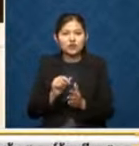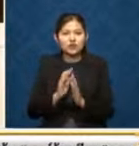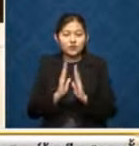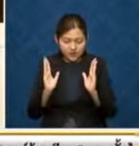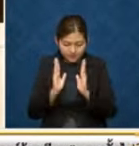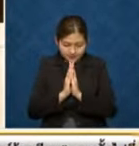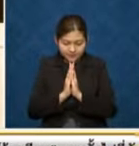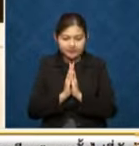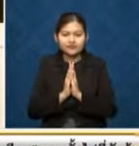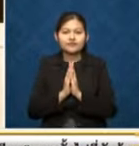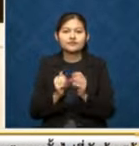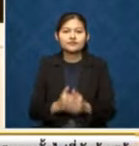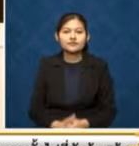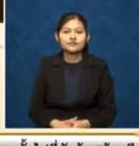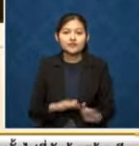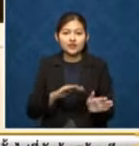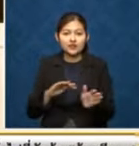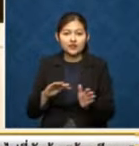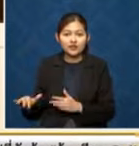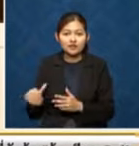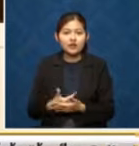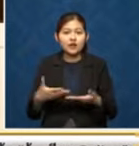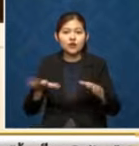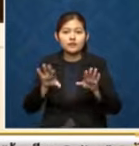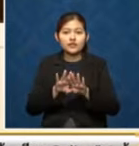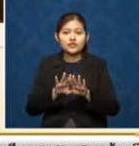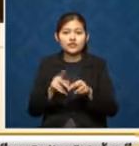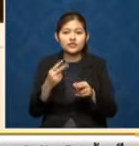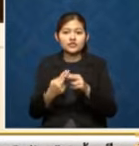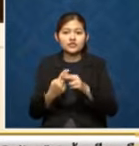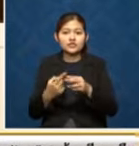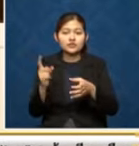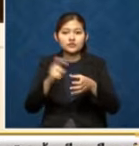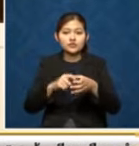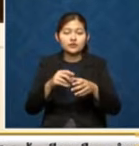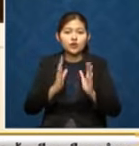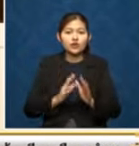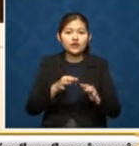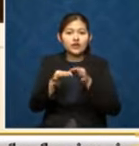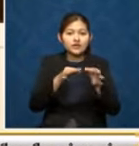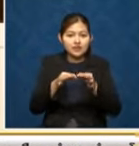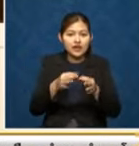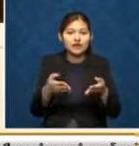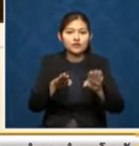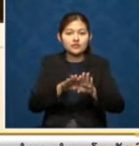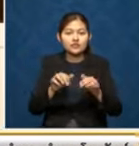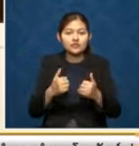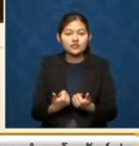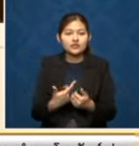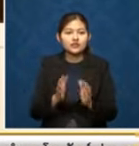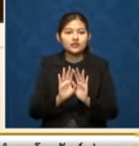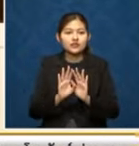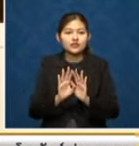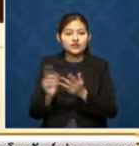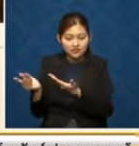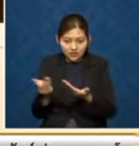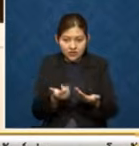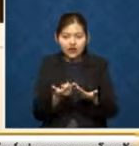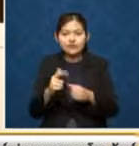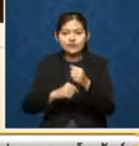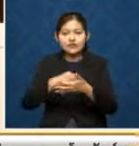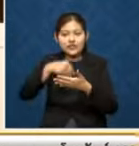ครับอ่าต่อไปขอปิดการลงชื่อเพื่ออภิปรายนะครับแล้วก็สภาของเรายินดีต้อนรับนักศึกษาปี 3นะ